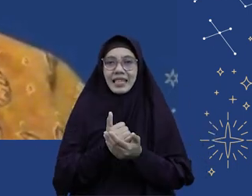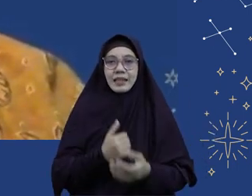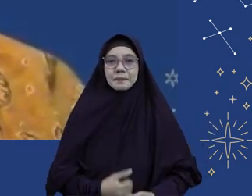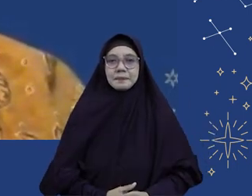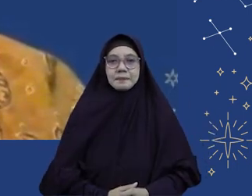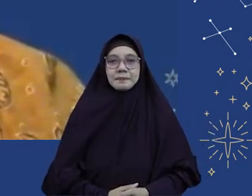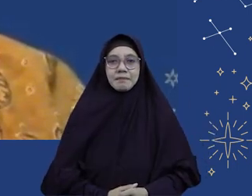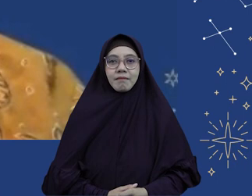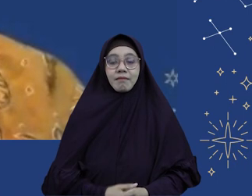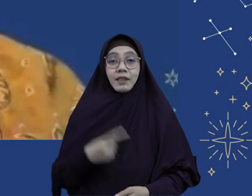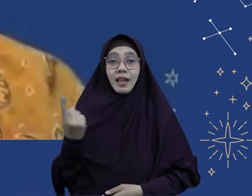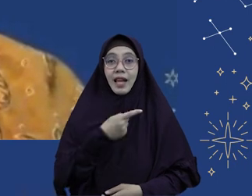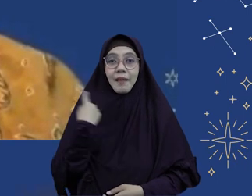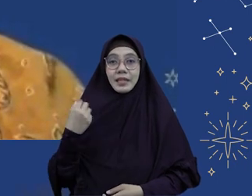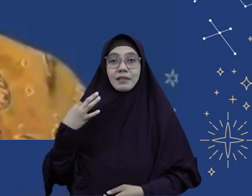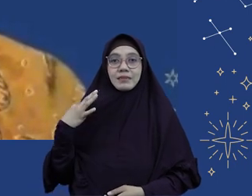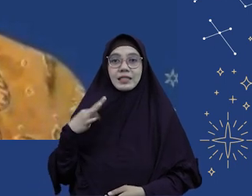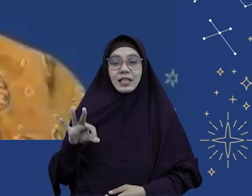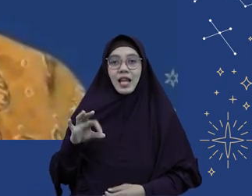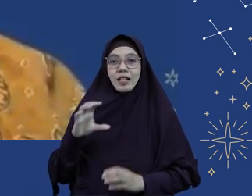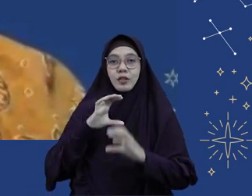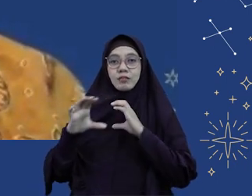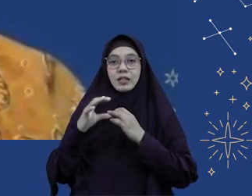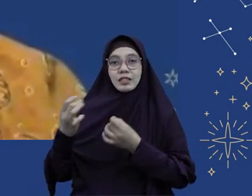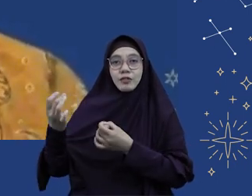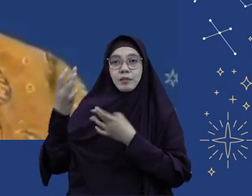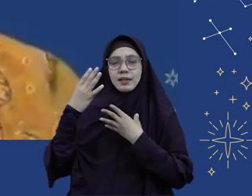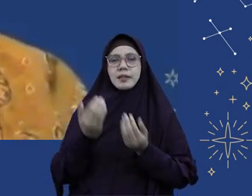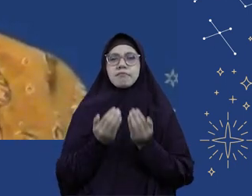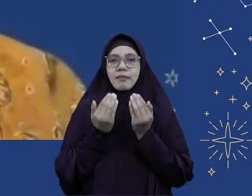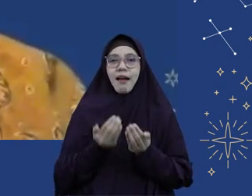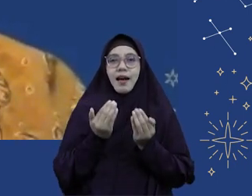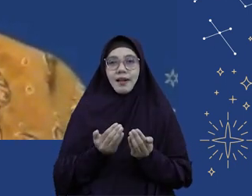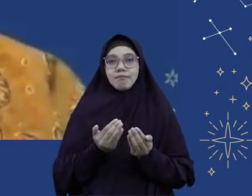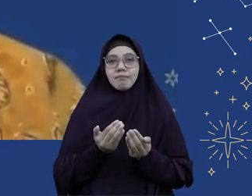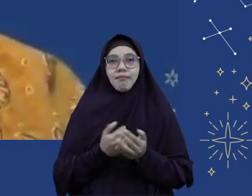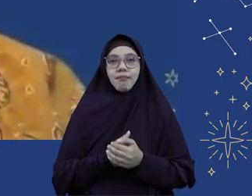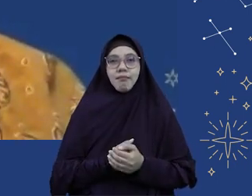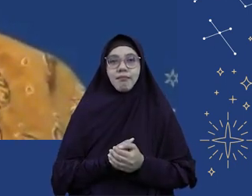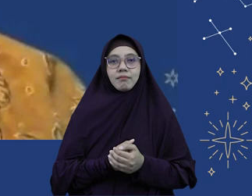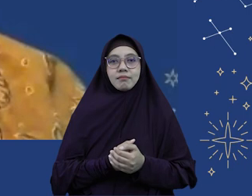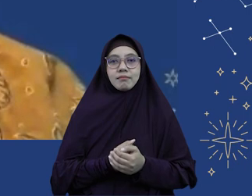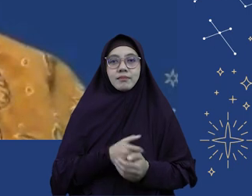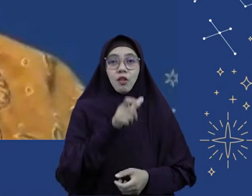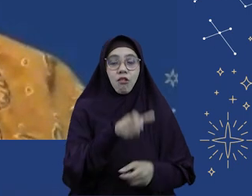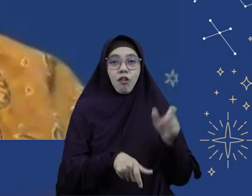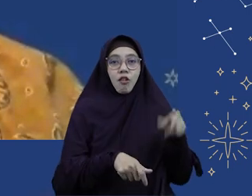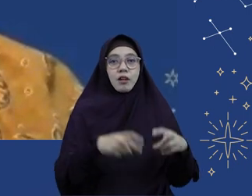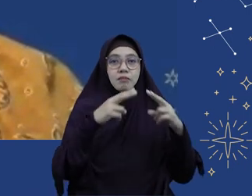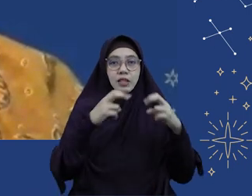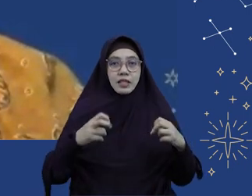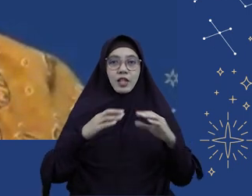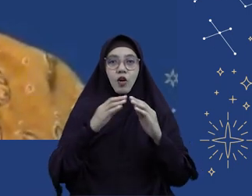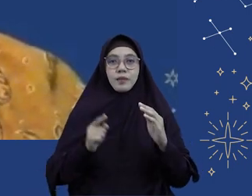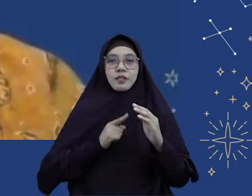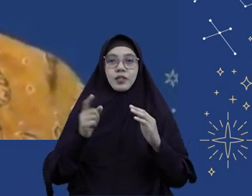tentu kami dari Kementerian kominfo sangat berharap agar dari penelitian-penelitian observatorium di